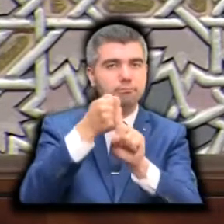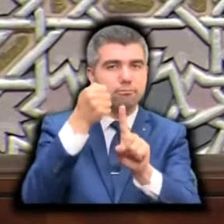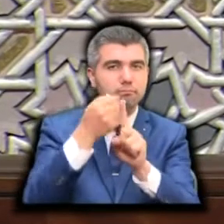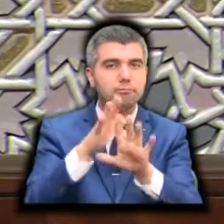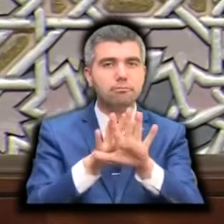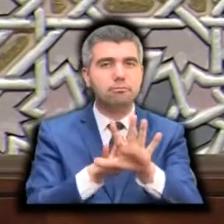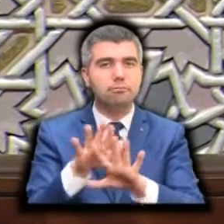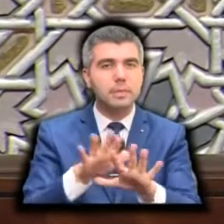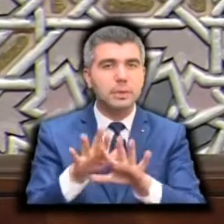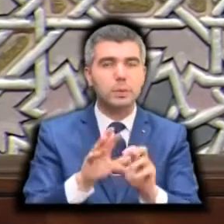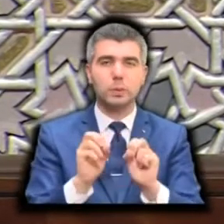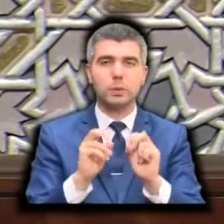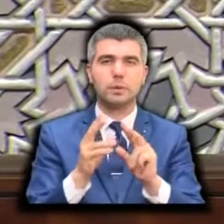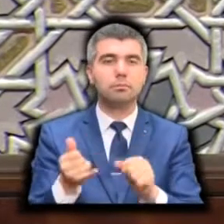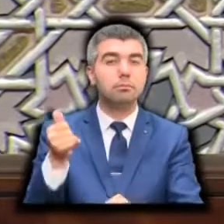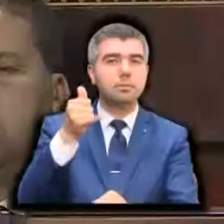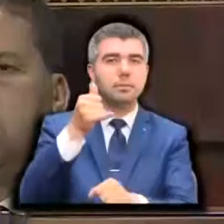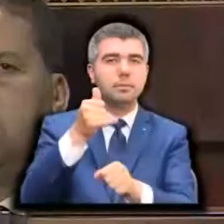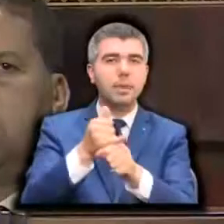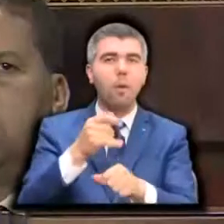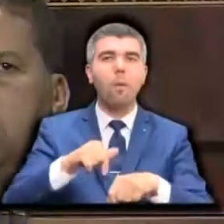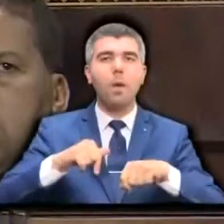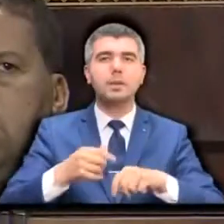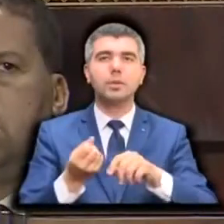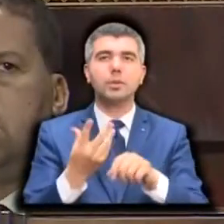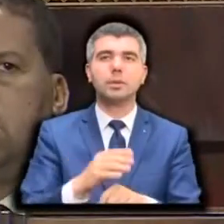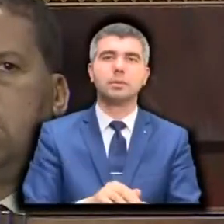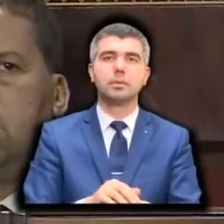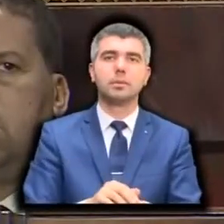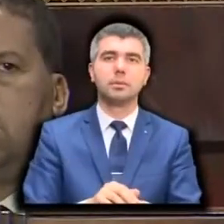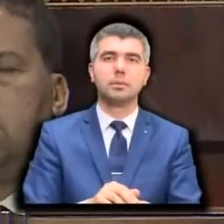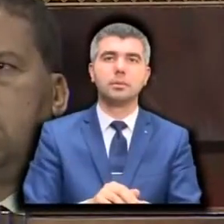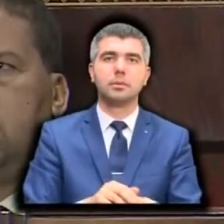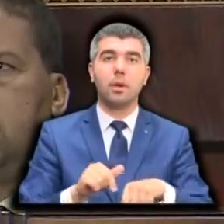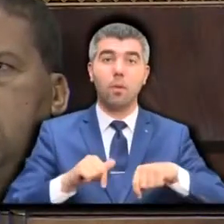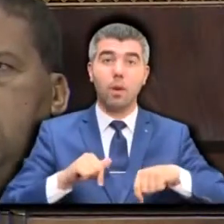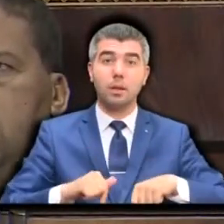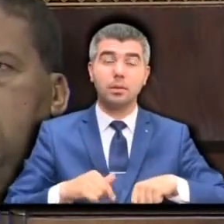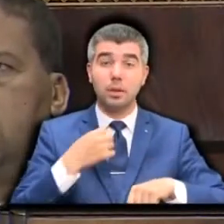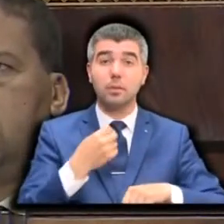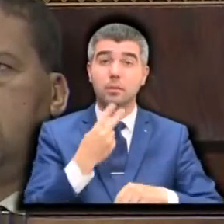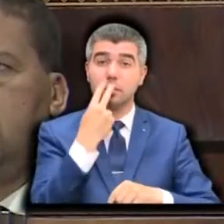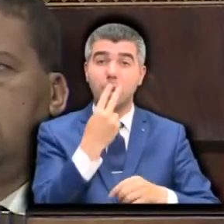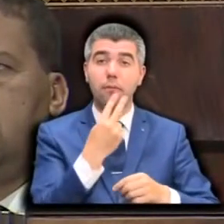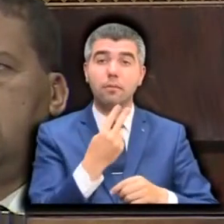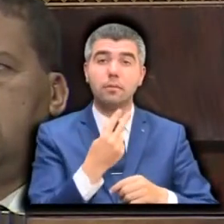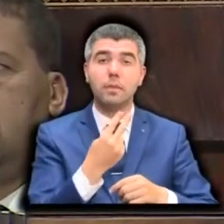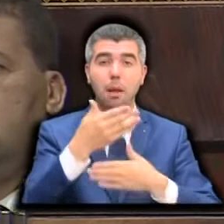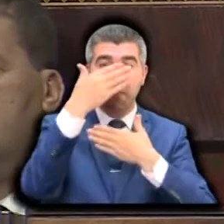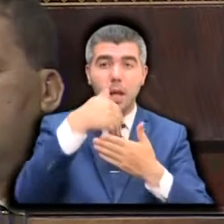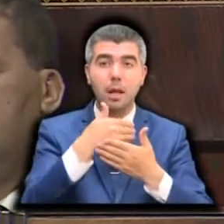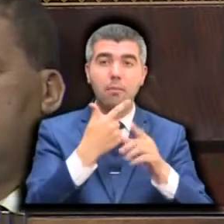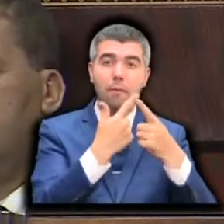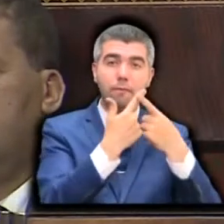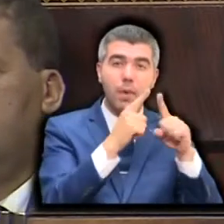تبذلونها منذ توليكم هذه المسؤولية. السيد الوزير، لقد شهدت بلادنا قفزة نوعية في